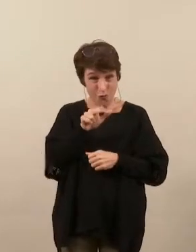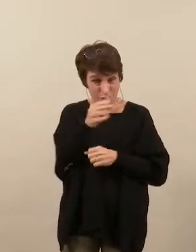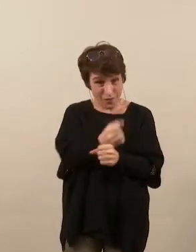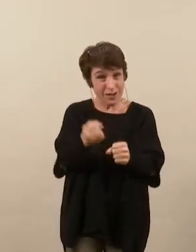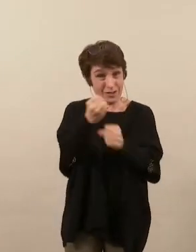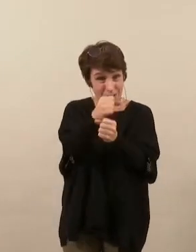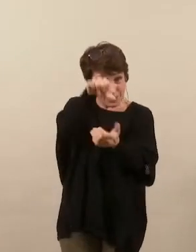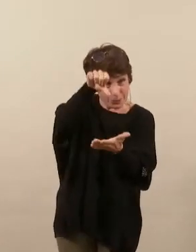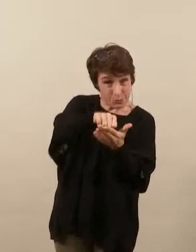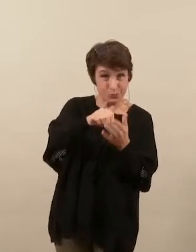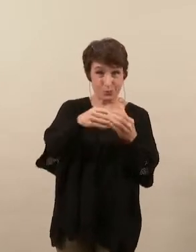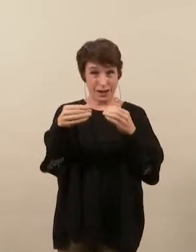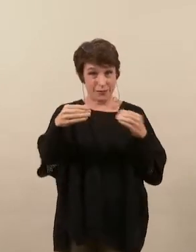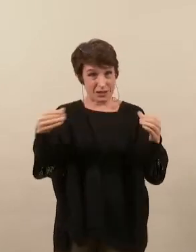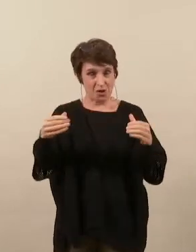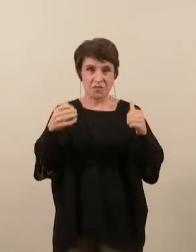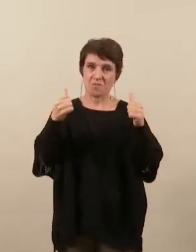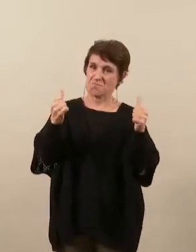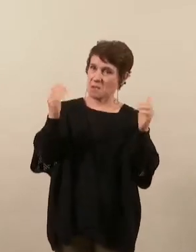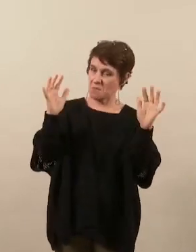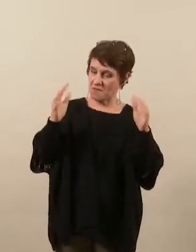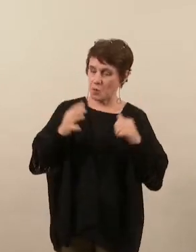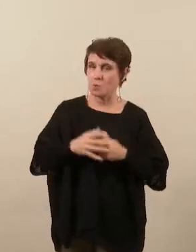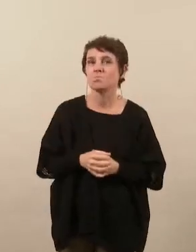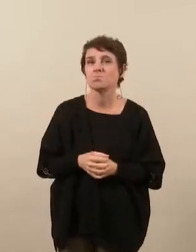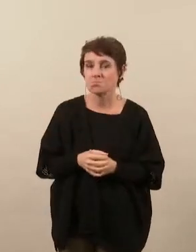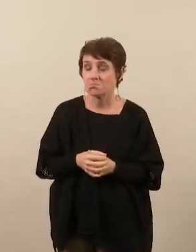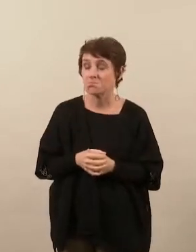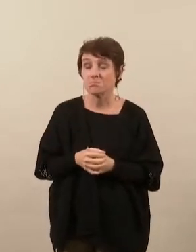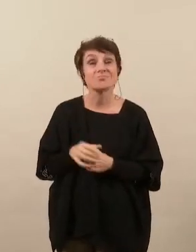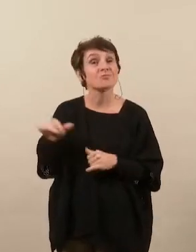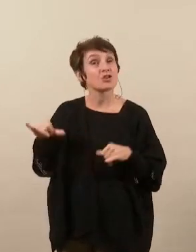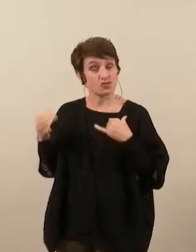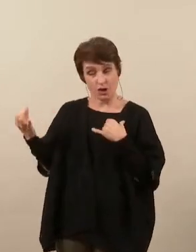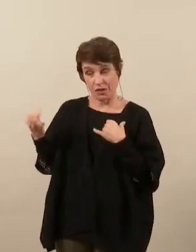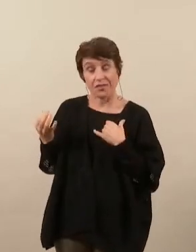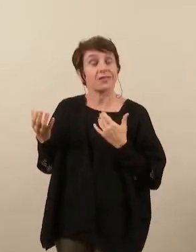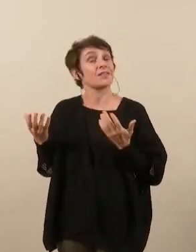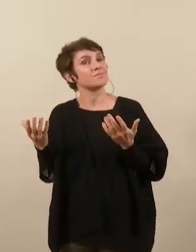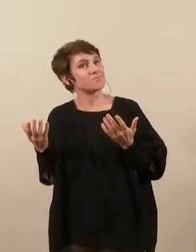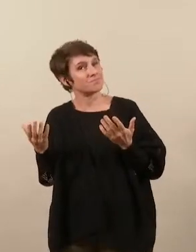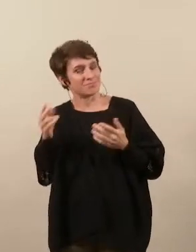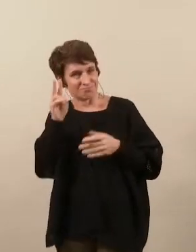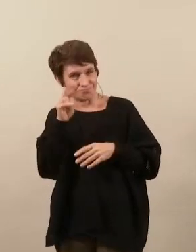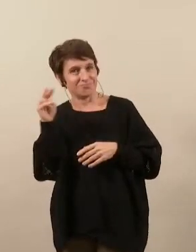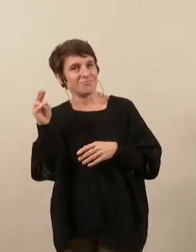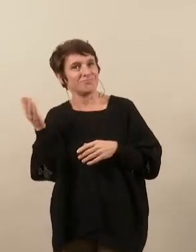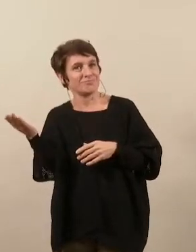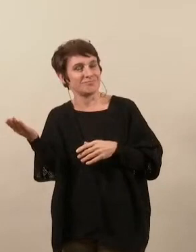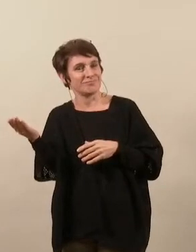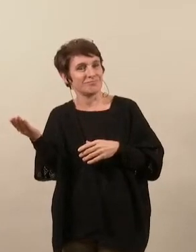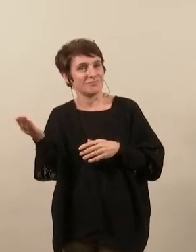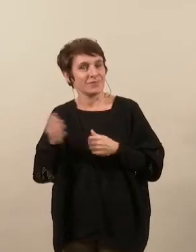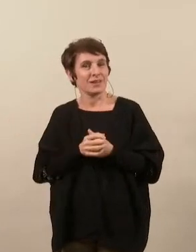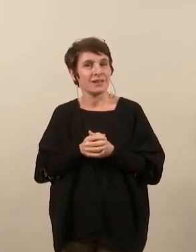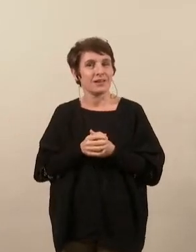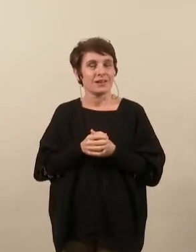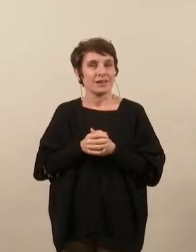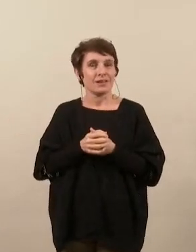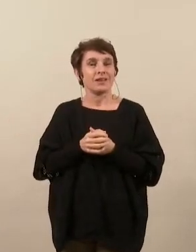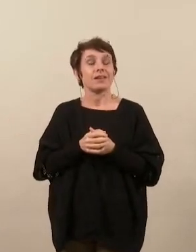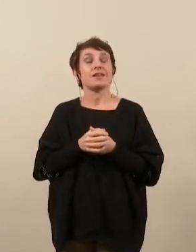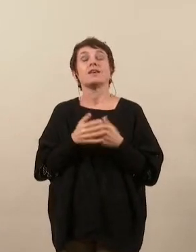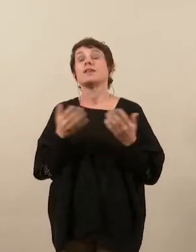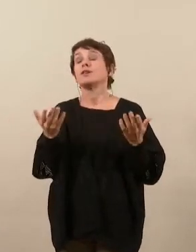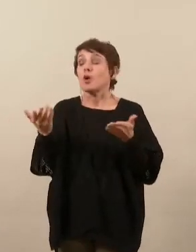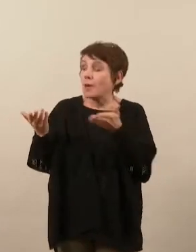Villeneuve. Bravo. En tout cas, c'était la réflexion de ce jeune. Et il est quand même à noter que, vous pouvez parler des